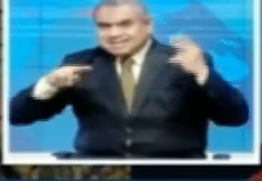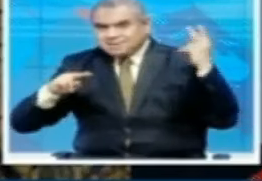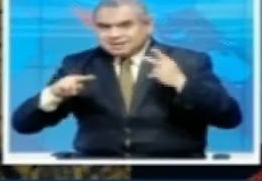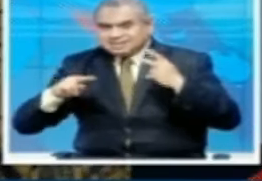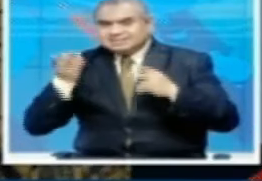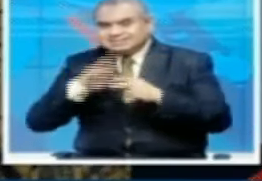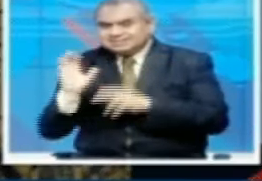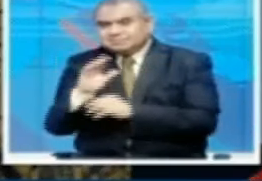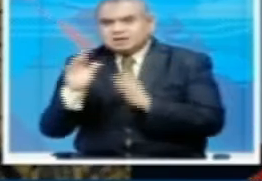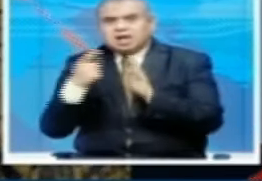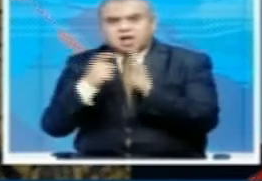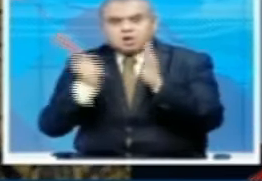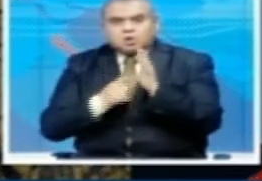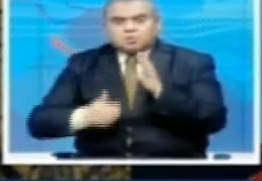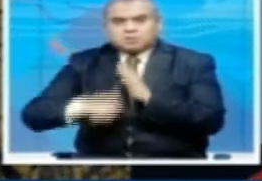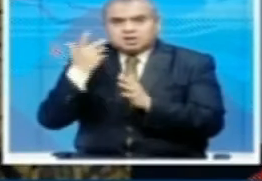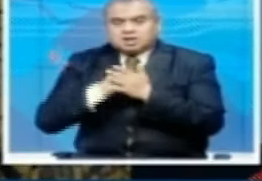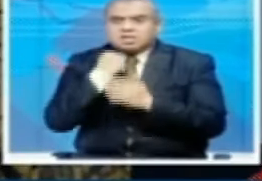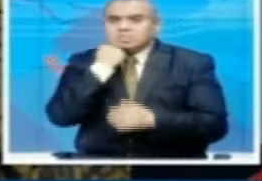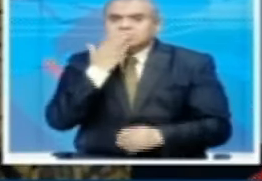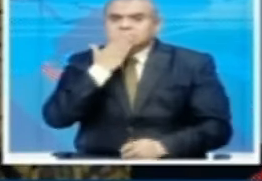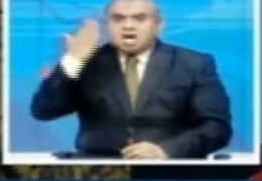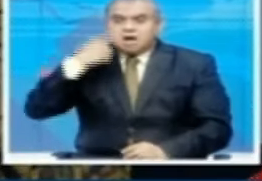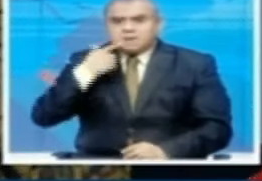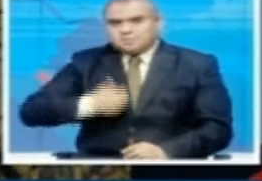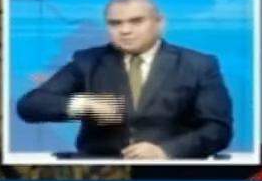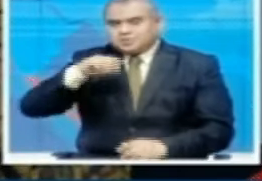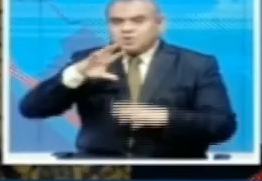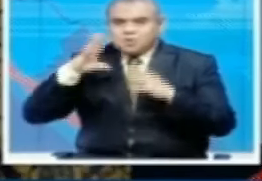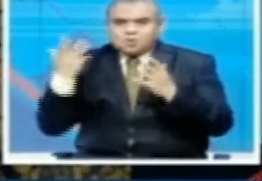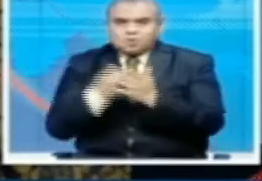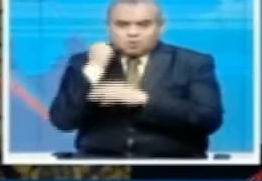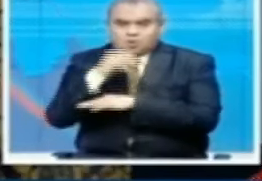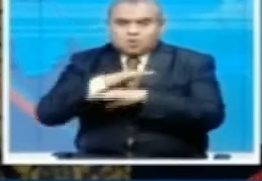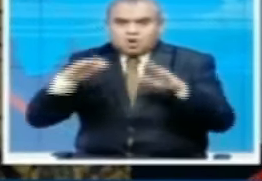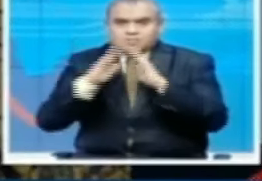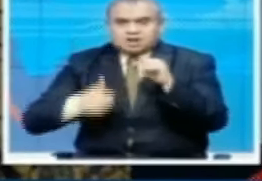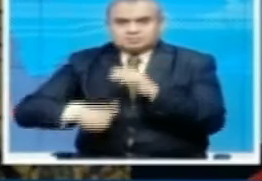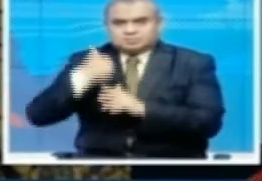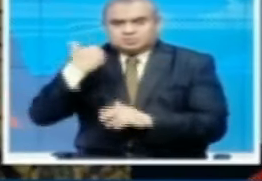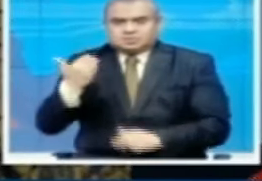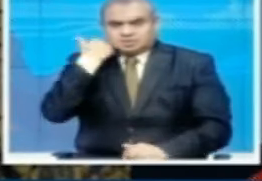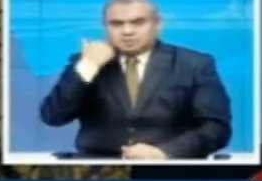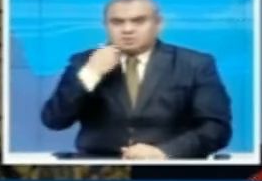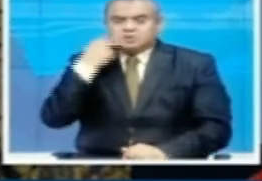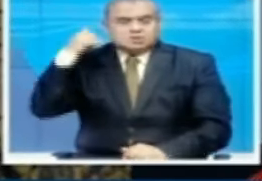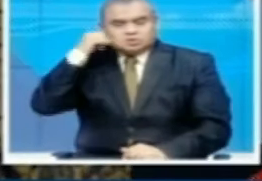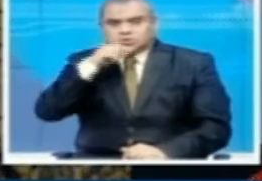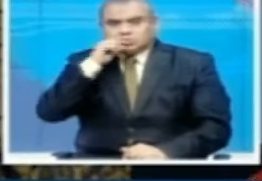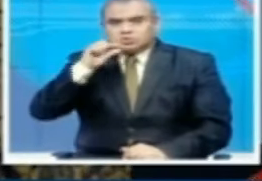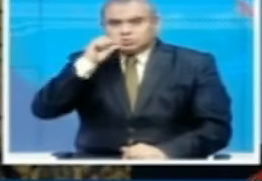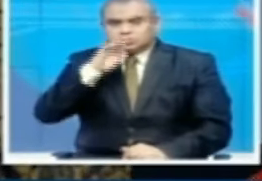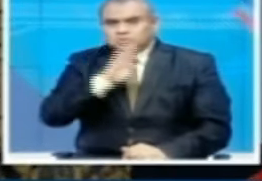القانونية في تحرير طابة، ورجعت سيناء كاملة السيادة لمصر. دكتور سمير راغب رئيس المؤسسة العربية